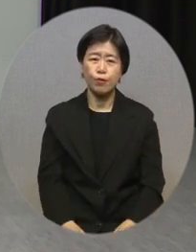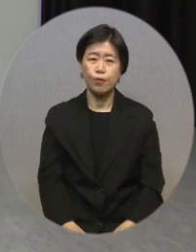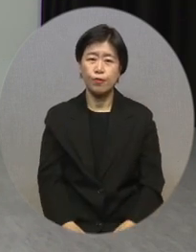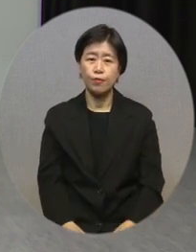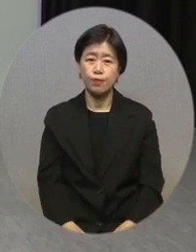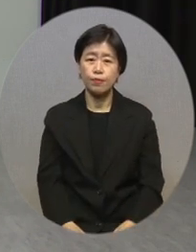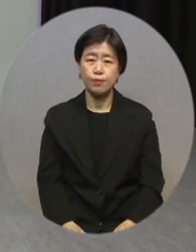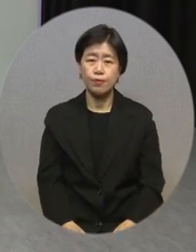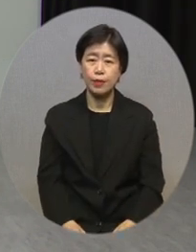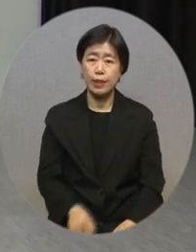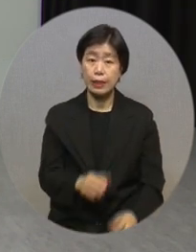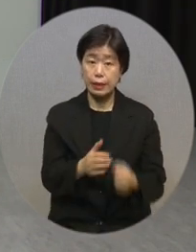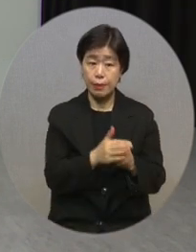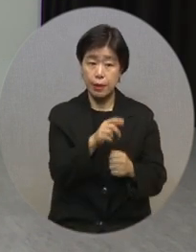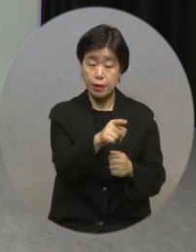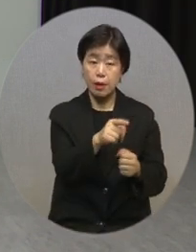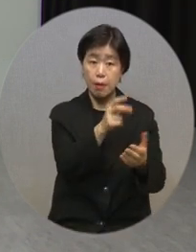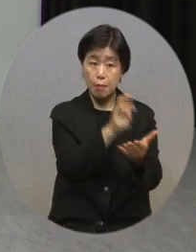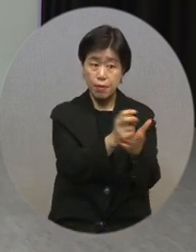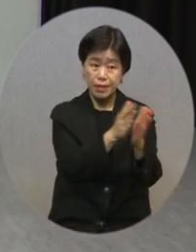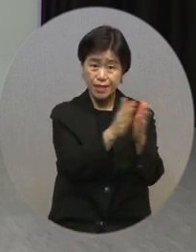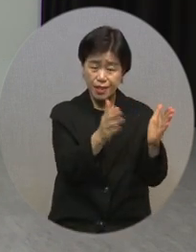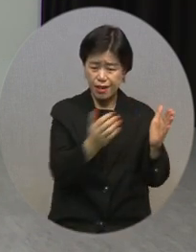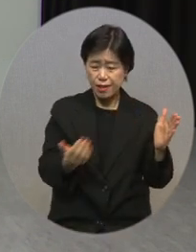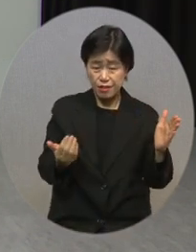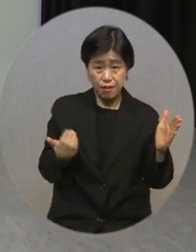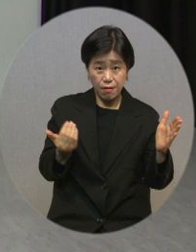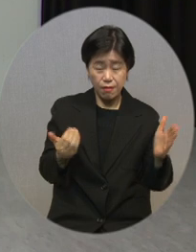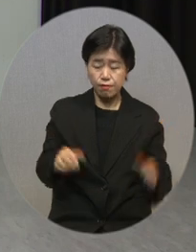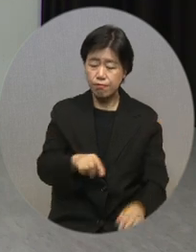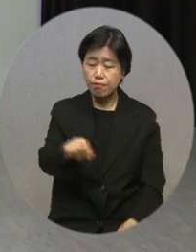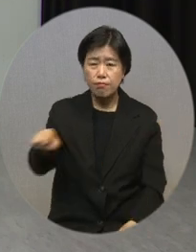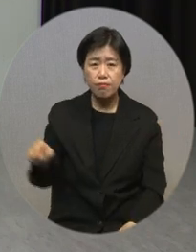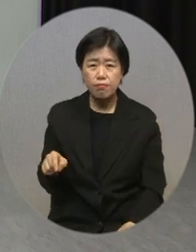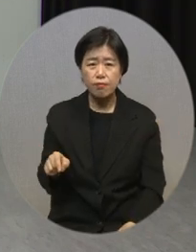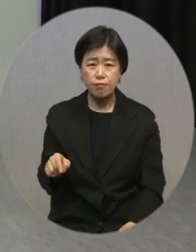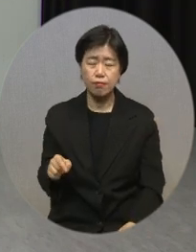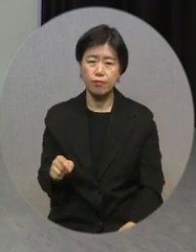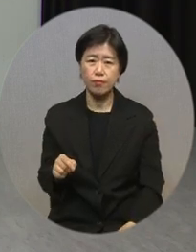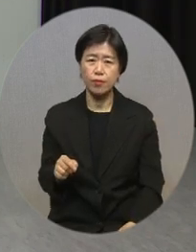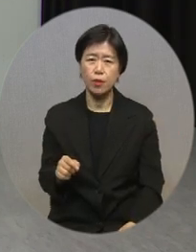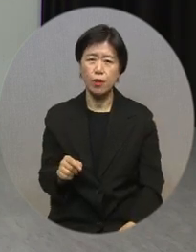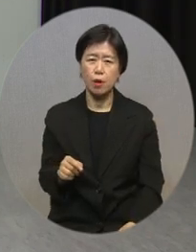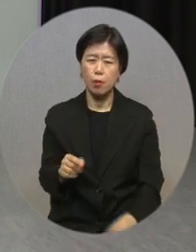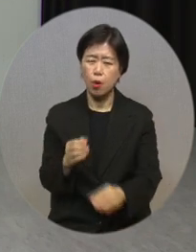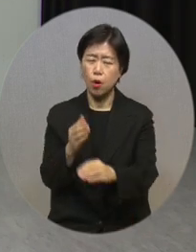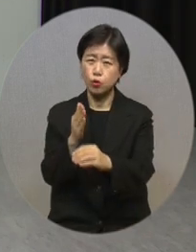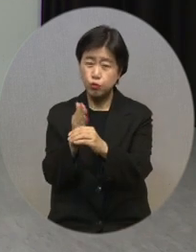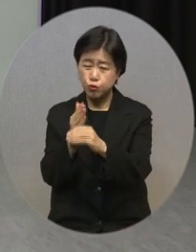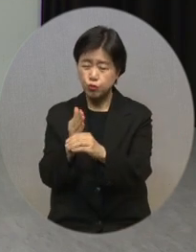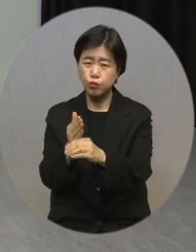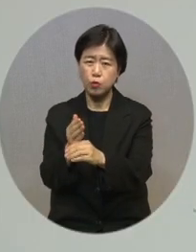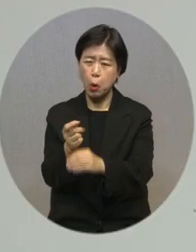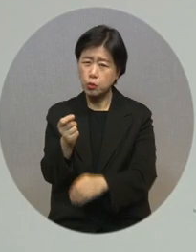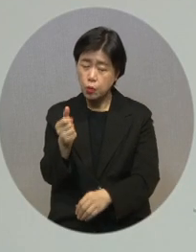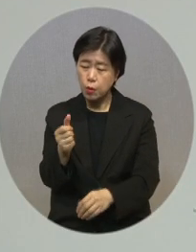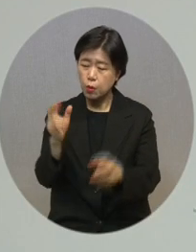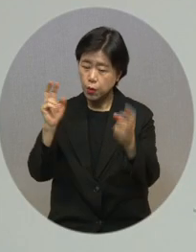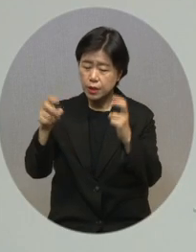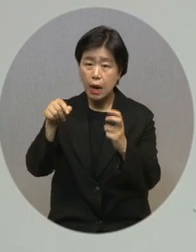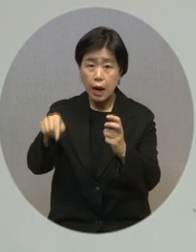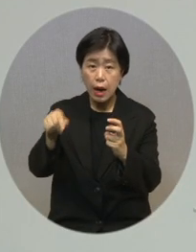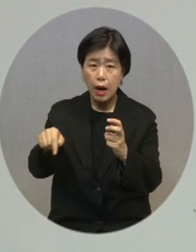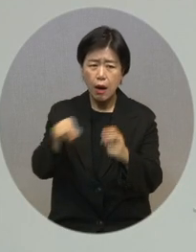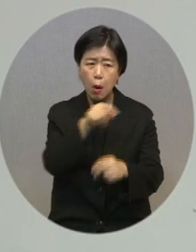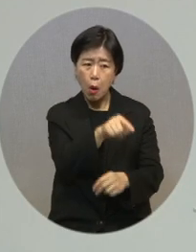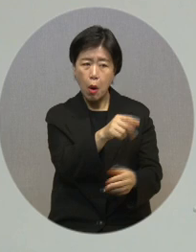그 시행되는 거에 대비해서 50인 미만 사업장이 올 한 해 동안 최대한 준비를 하도록 하자. 네. 그래서 산업